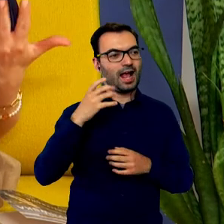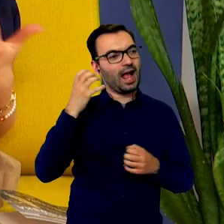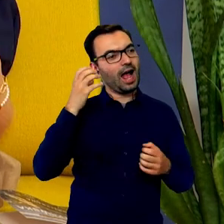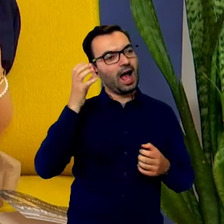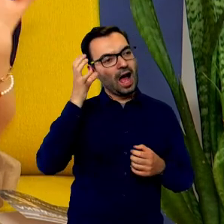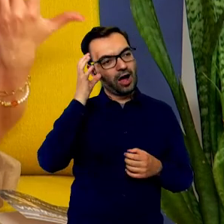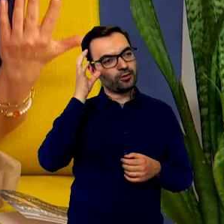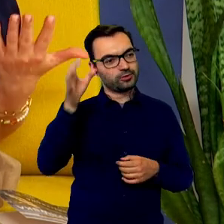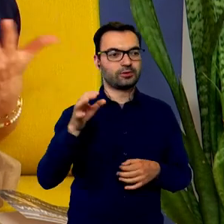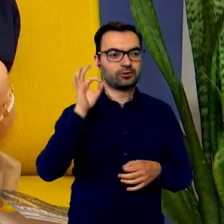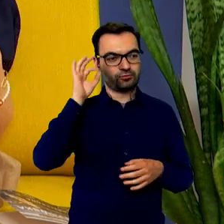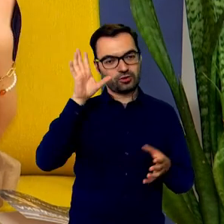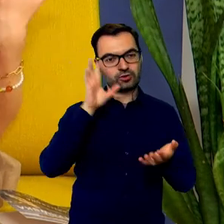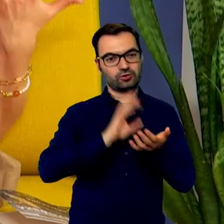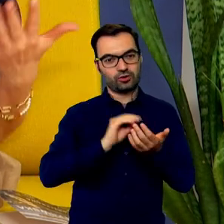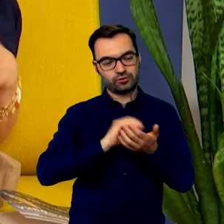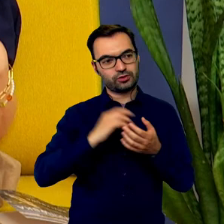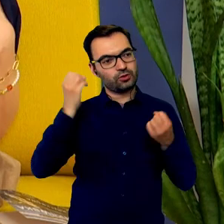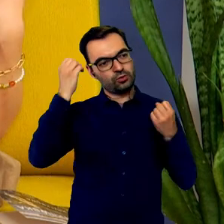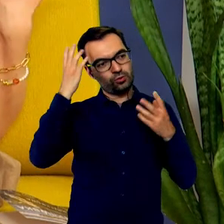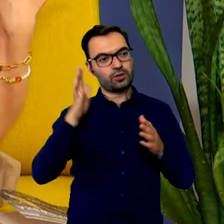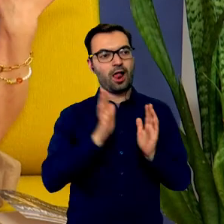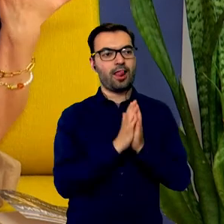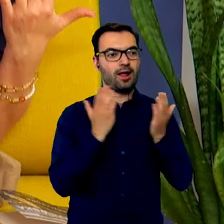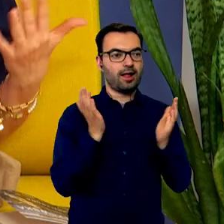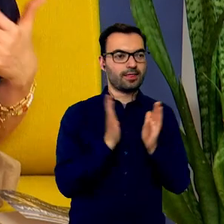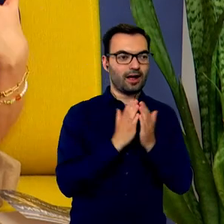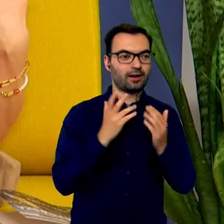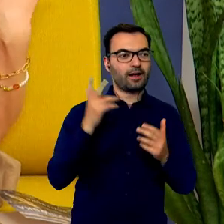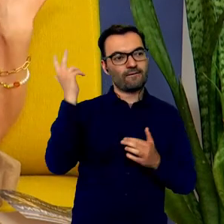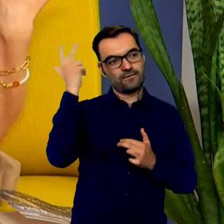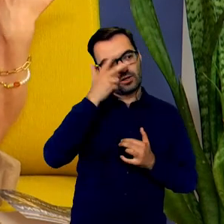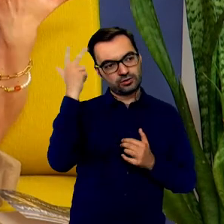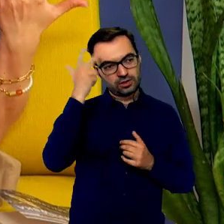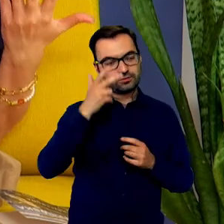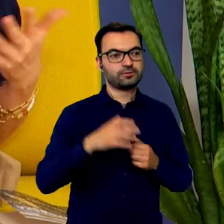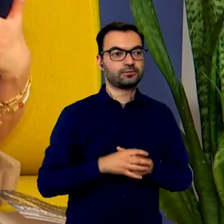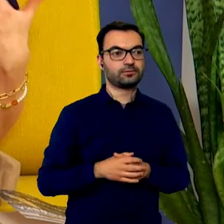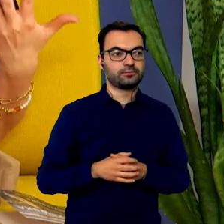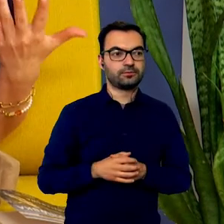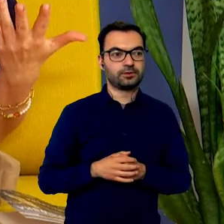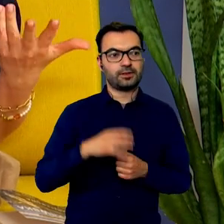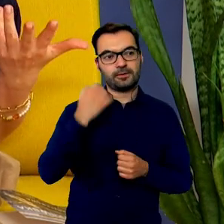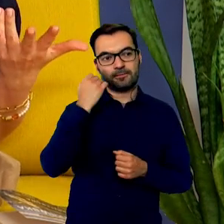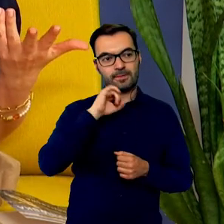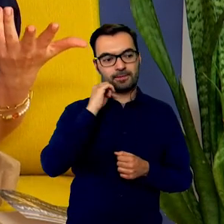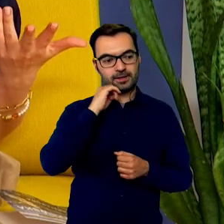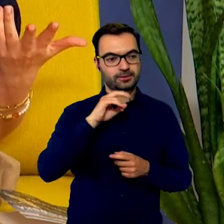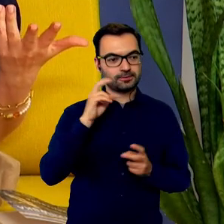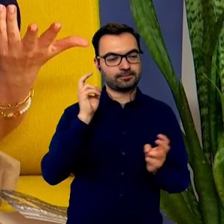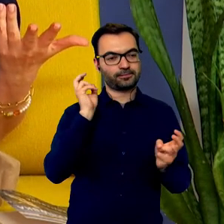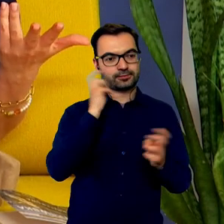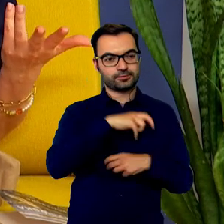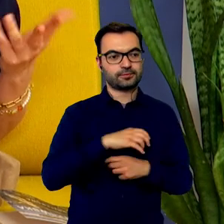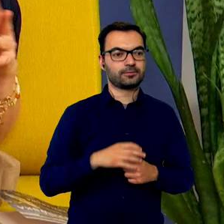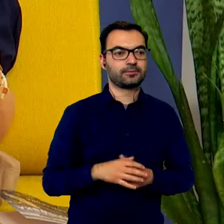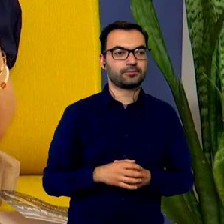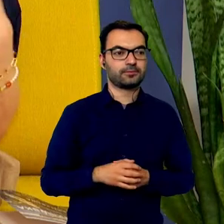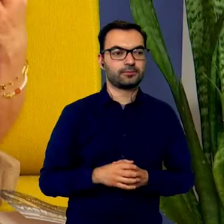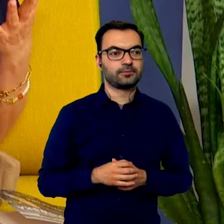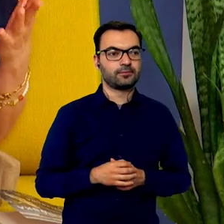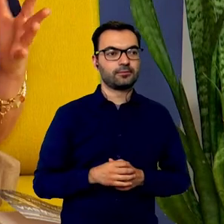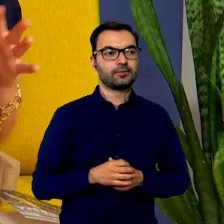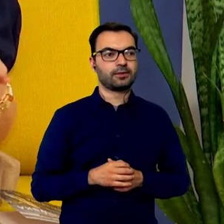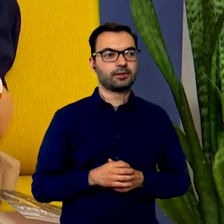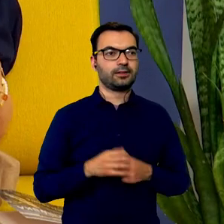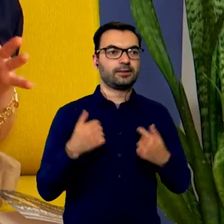Pani filtrowanie przez doświadczenie kultury, przez literaturę, przez filozofów jest bardzo, bardzo pociągające. I nie dlatego,